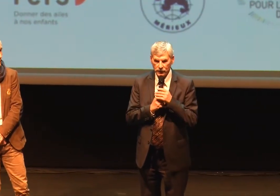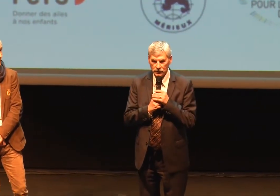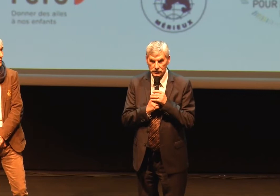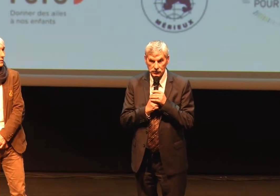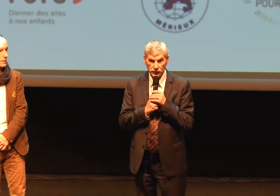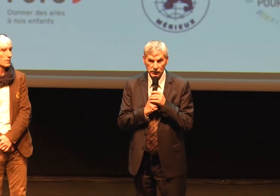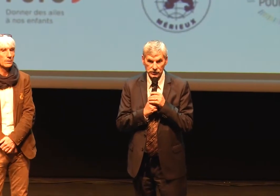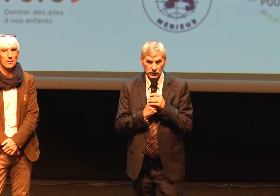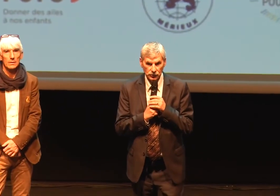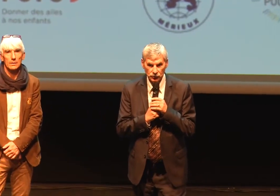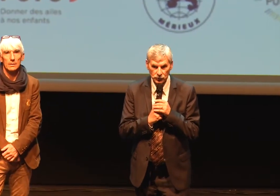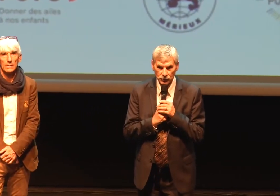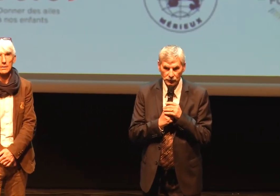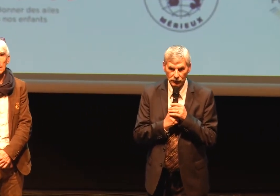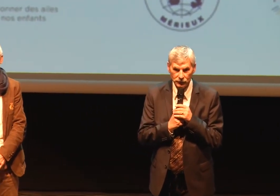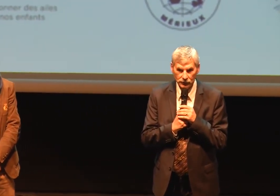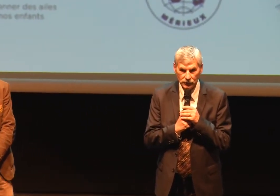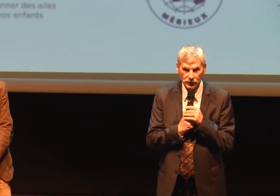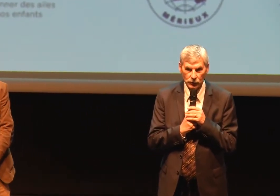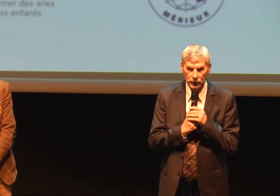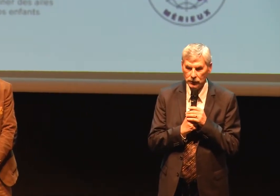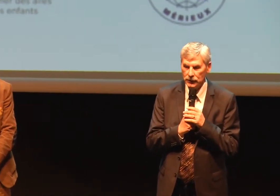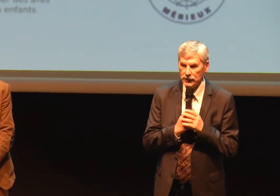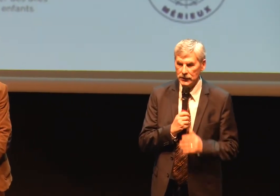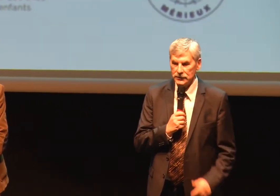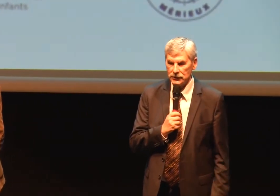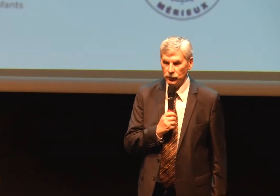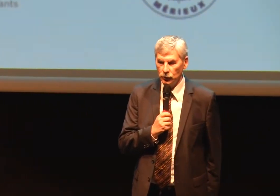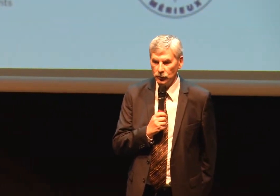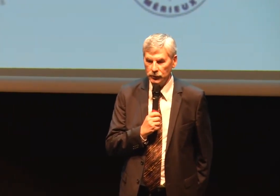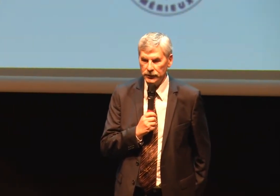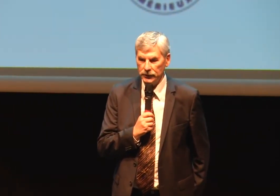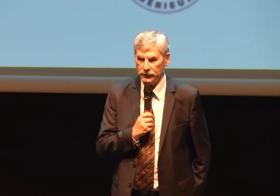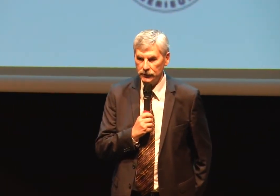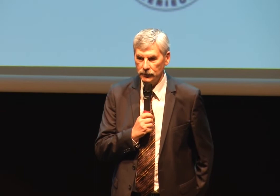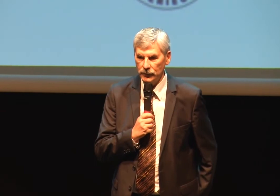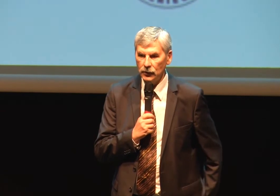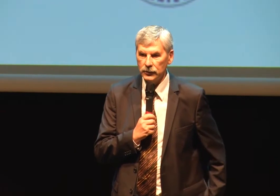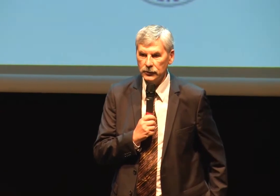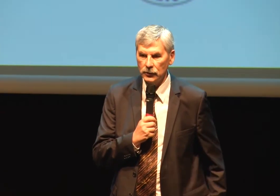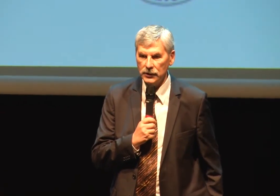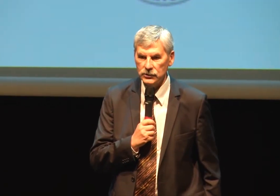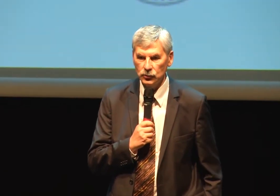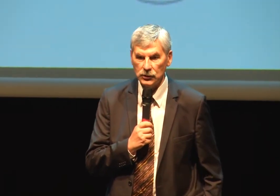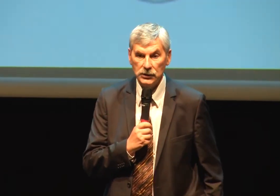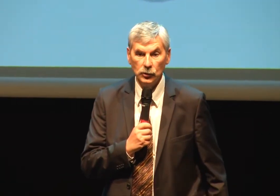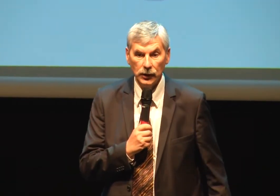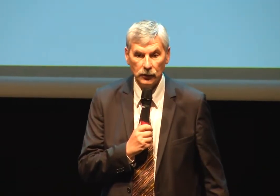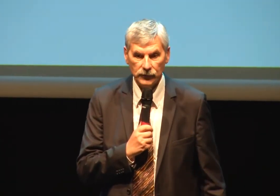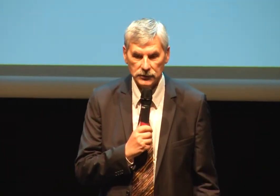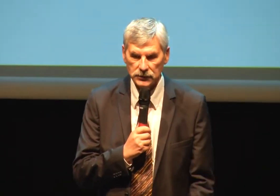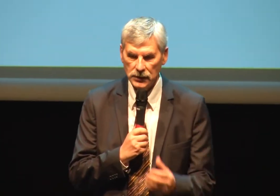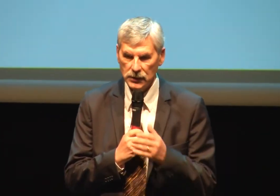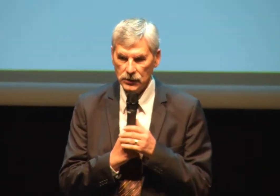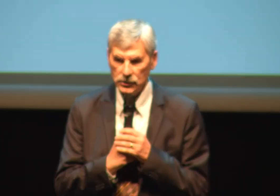c'est pas le cacher que je touche ce soir pour dire quelques paroles c'est le nombre des malentendants et sourds qu'il y aurait en